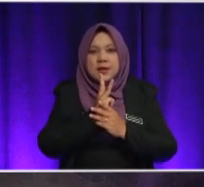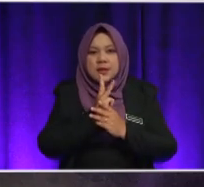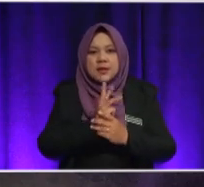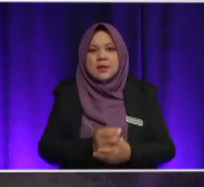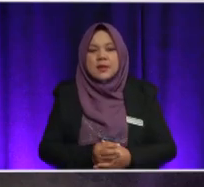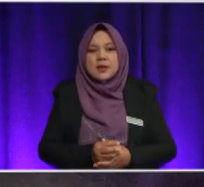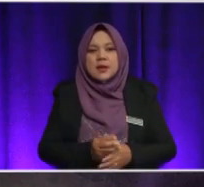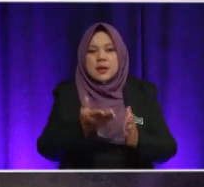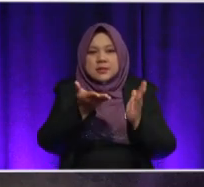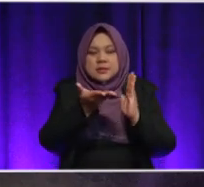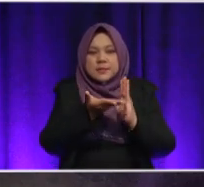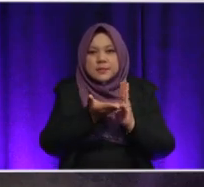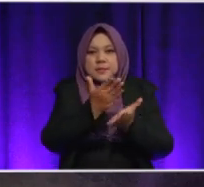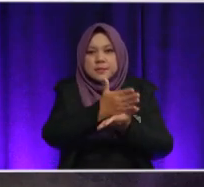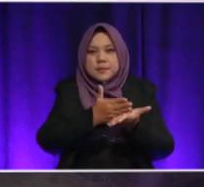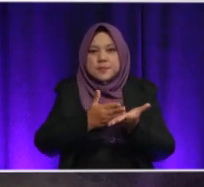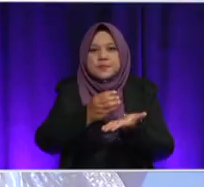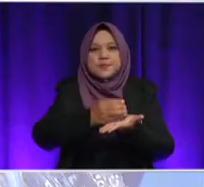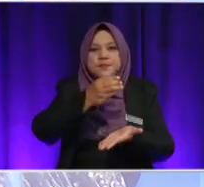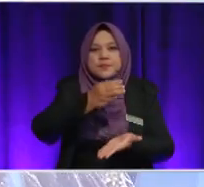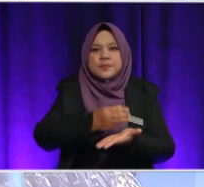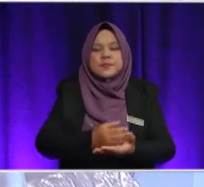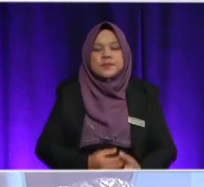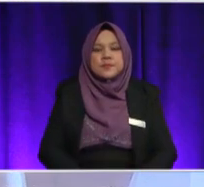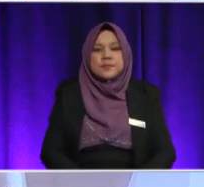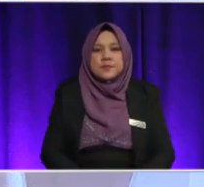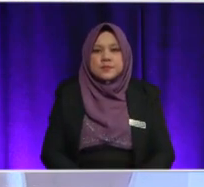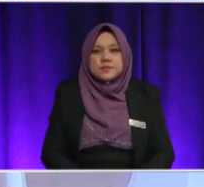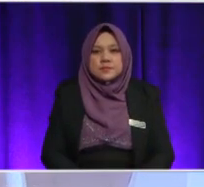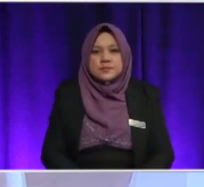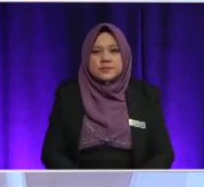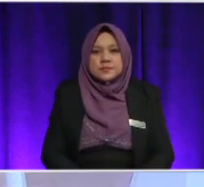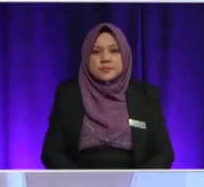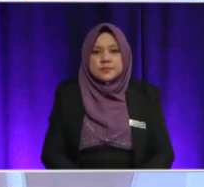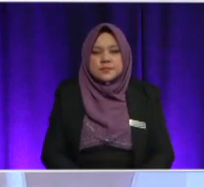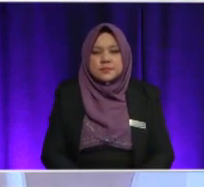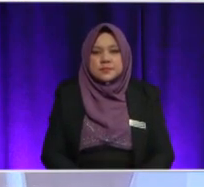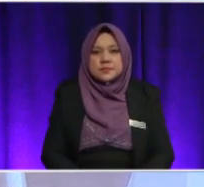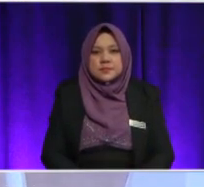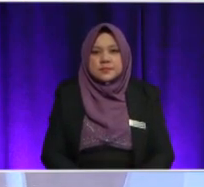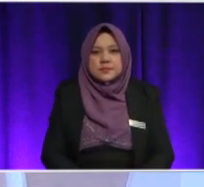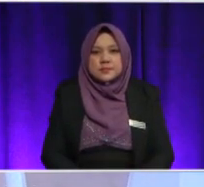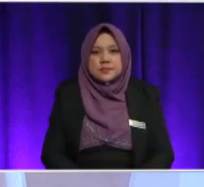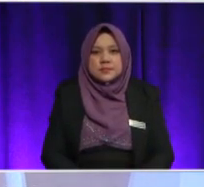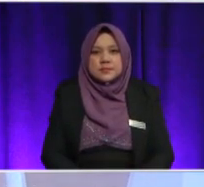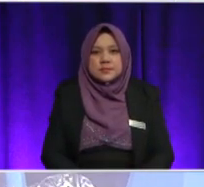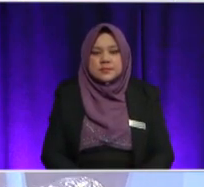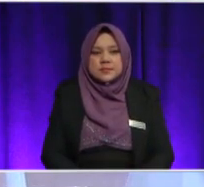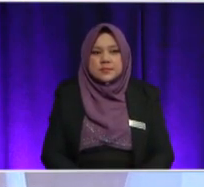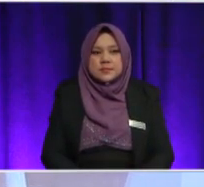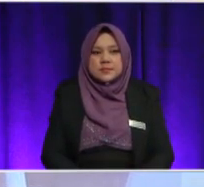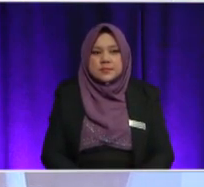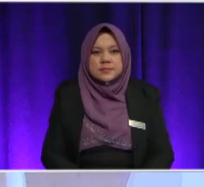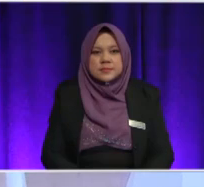setengah gelas setengah gelas air mereka masukkan segelas air